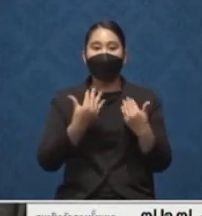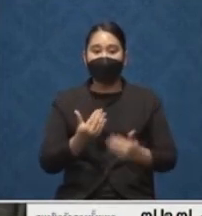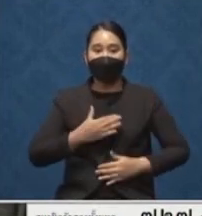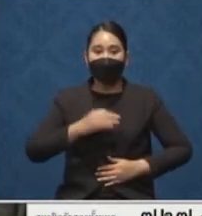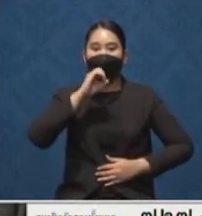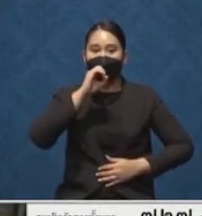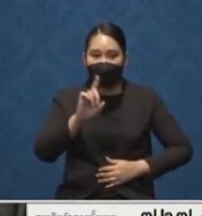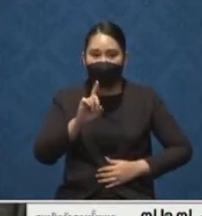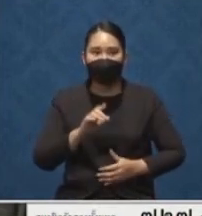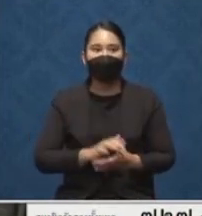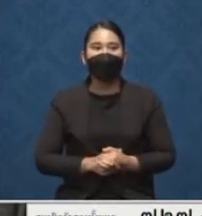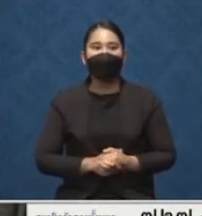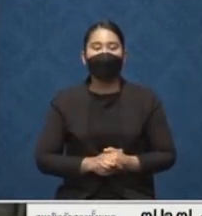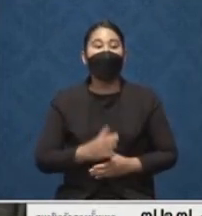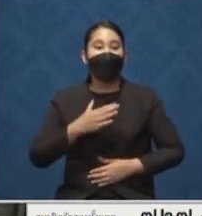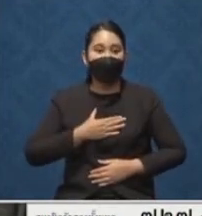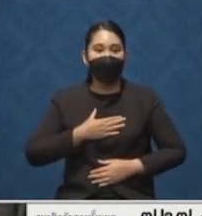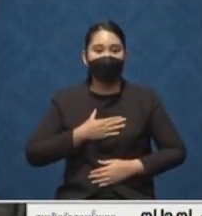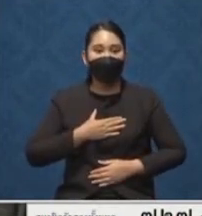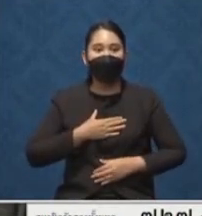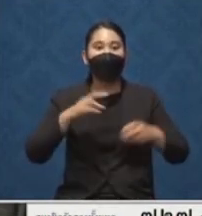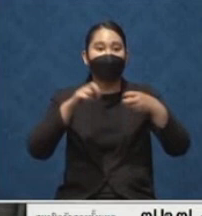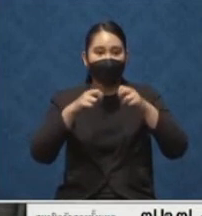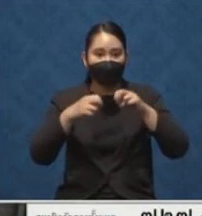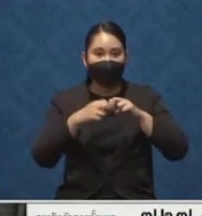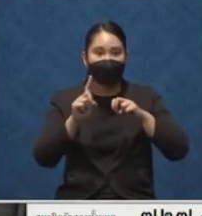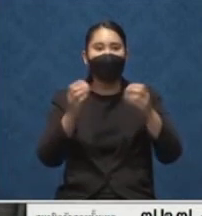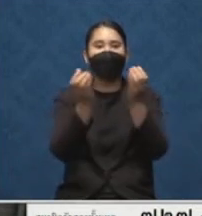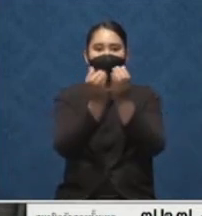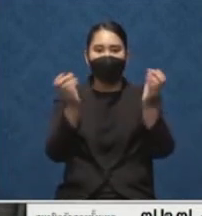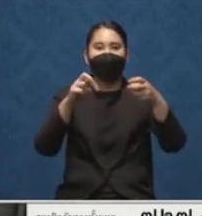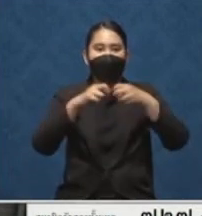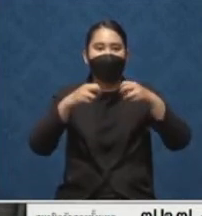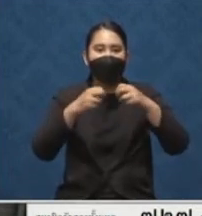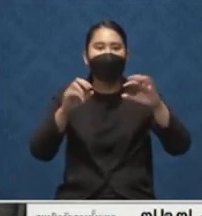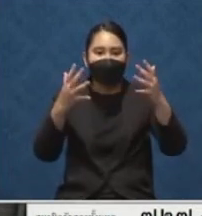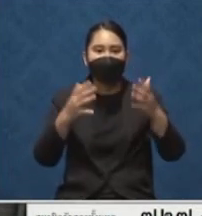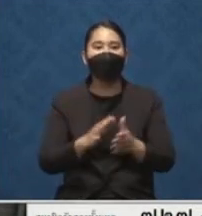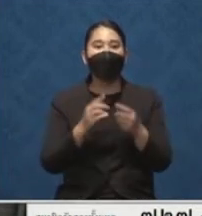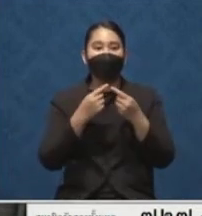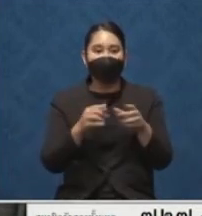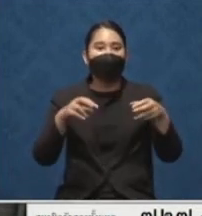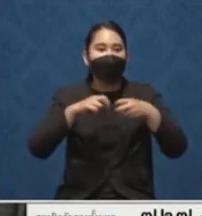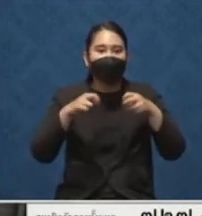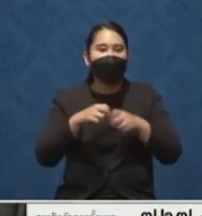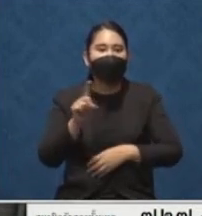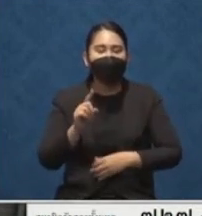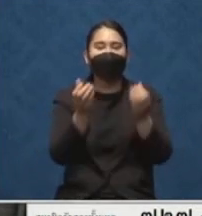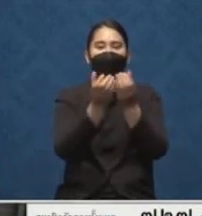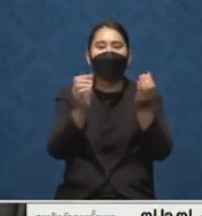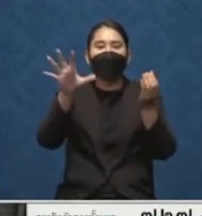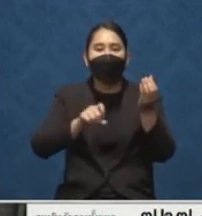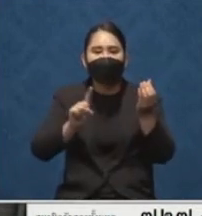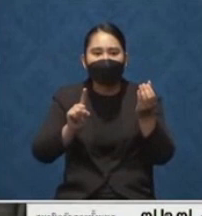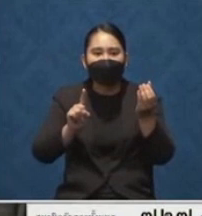ราไม่ได้ต่อต้านรัฐเราไม่ได้มีปัญหากับรัฐธรรมนูญโดยตรงแต่เรามีปัญหากับที่มาของรัฐธรรมนูญค่ะที่มันม